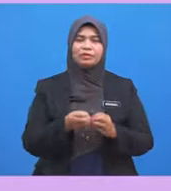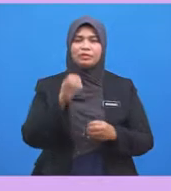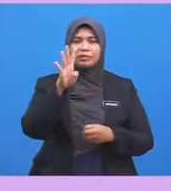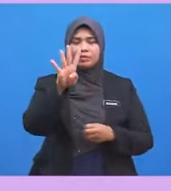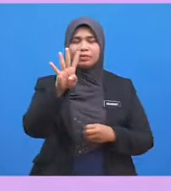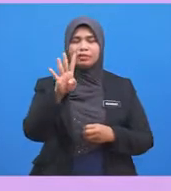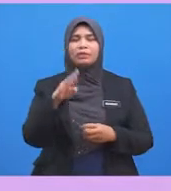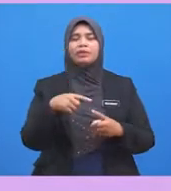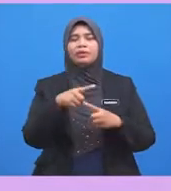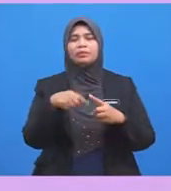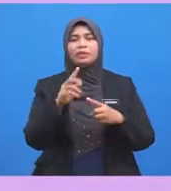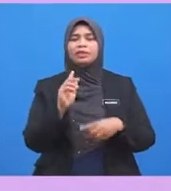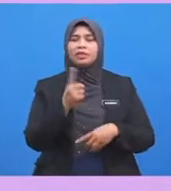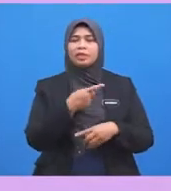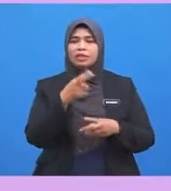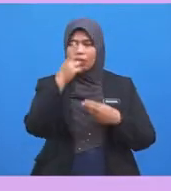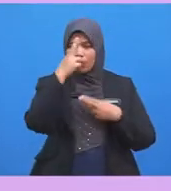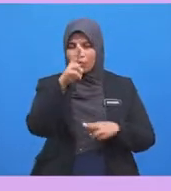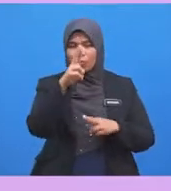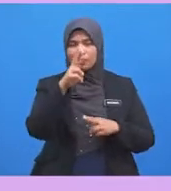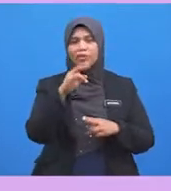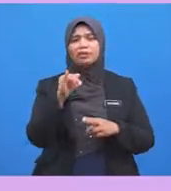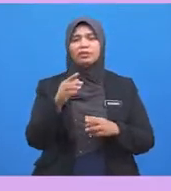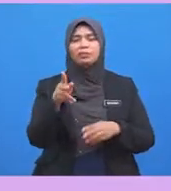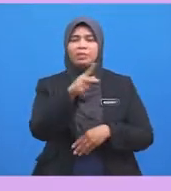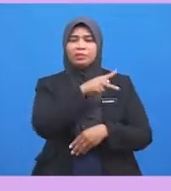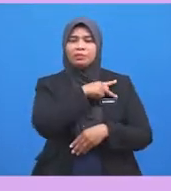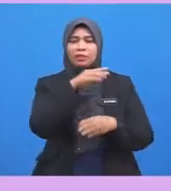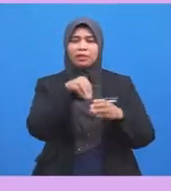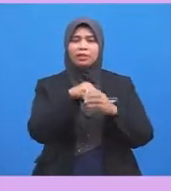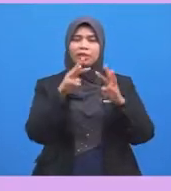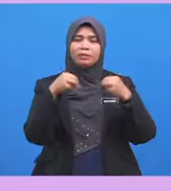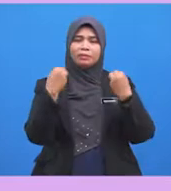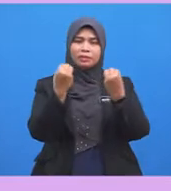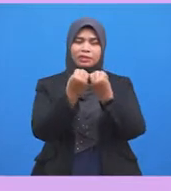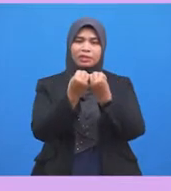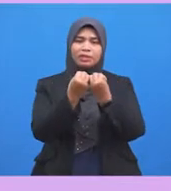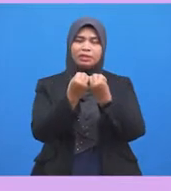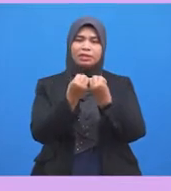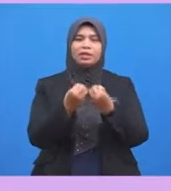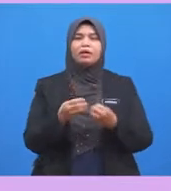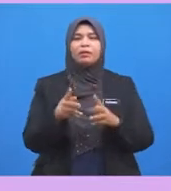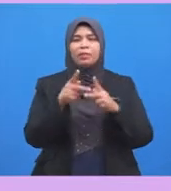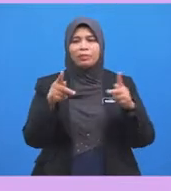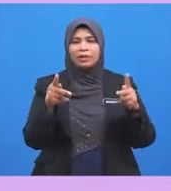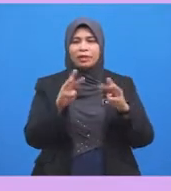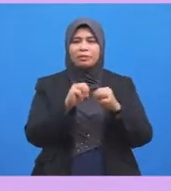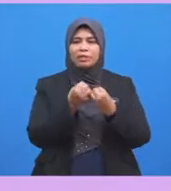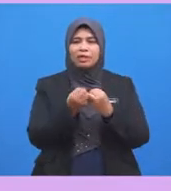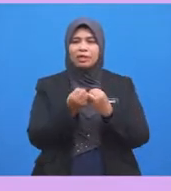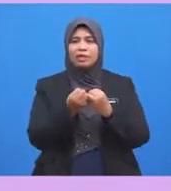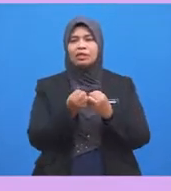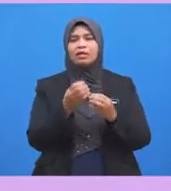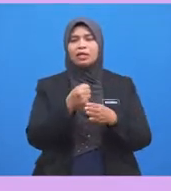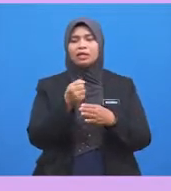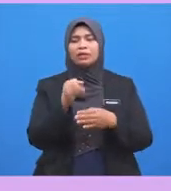keempat, apabila kita menghormati pemimpin dalam masyarakat setempat, pelbagai masalah